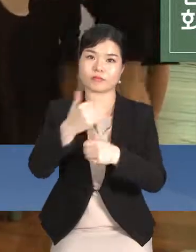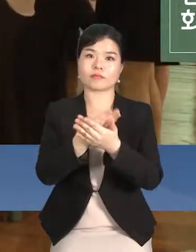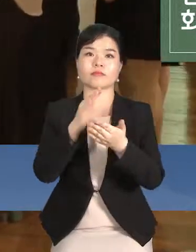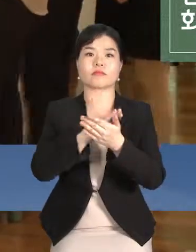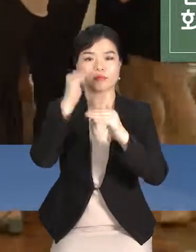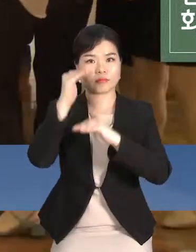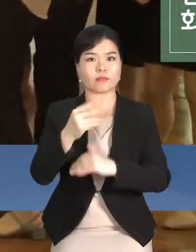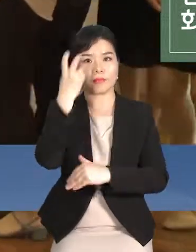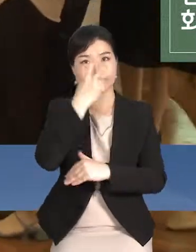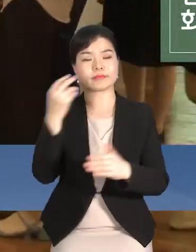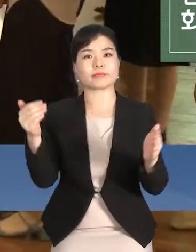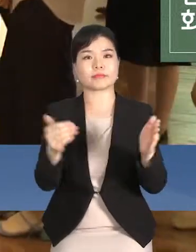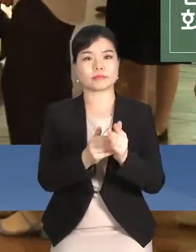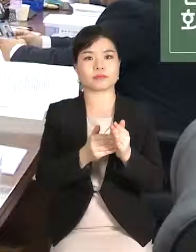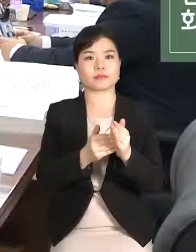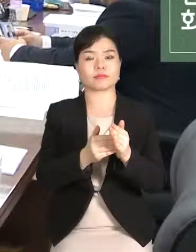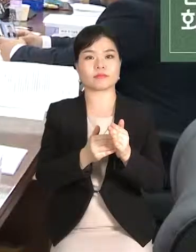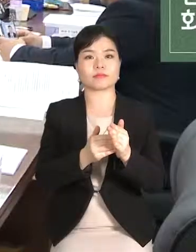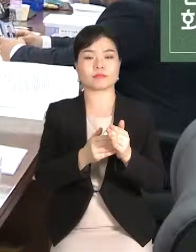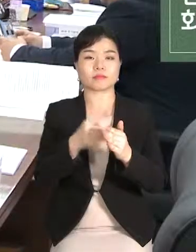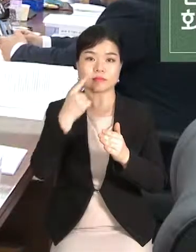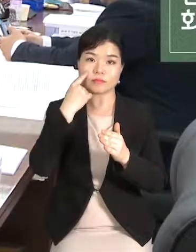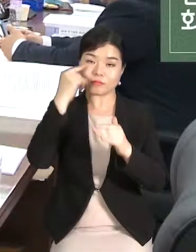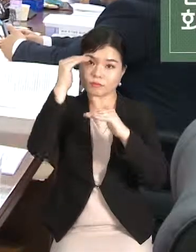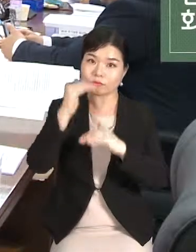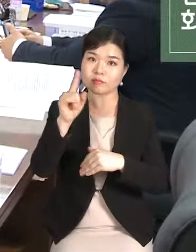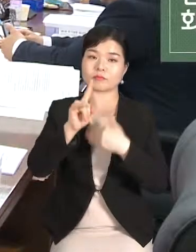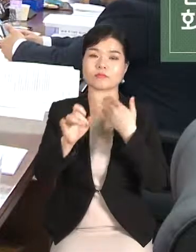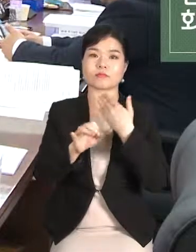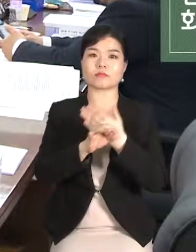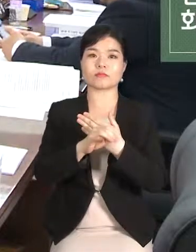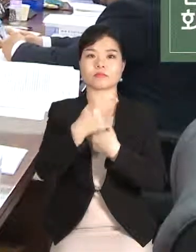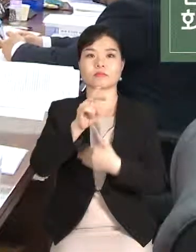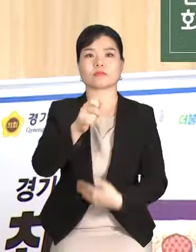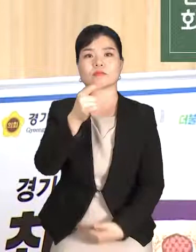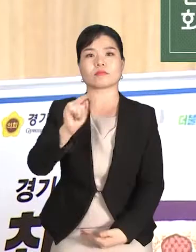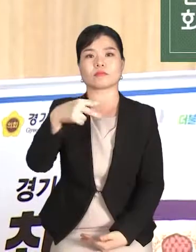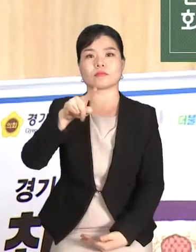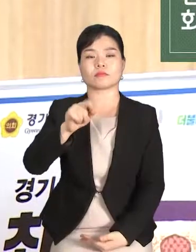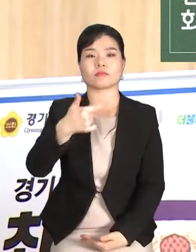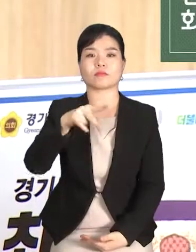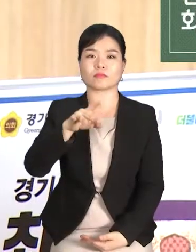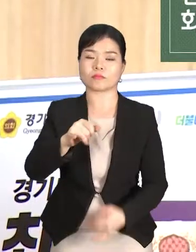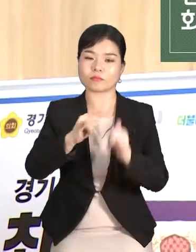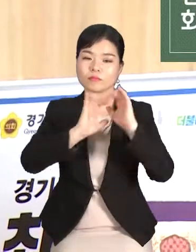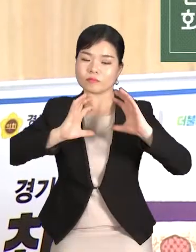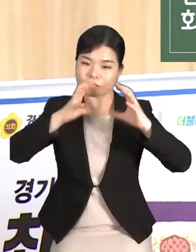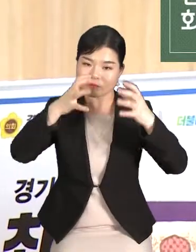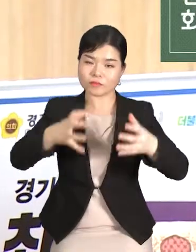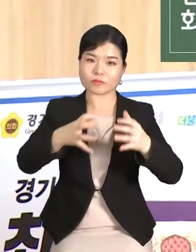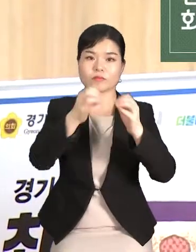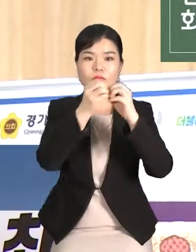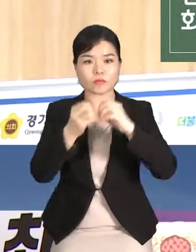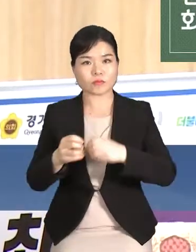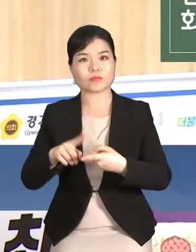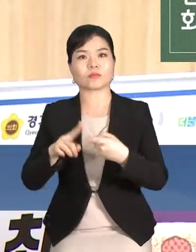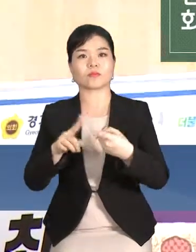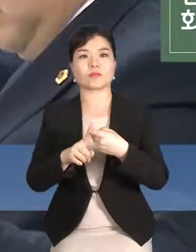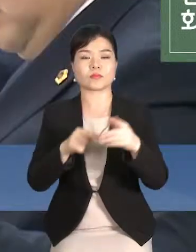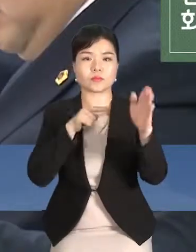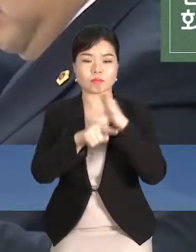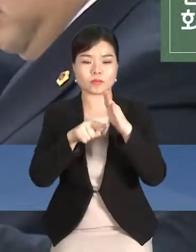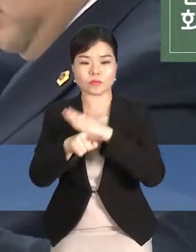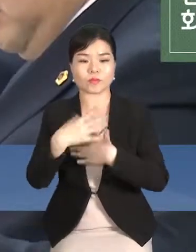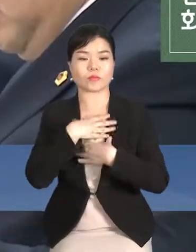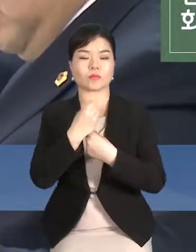점검했습니다. 주요 안건 중 눈에 띄는 것은 남한산성 세계유산에 대한 것인데요. 남한산성 방문객들의